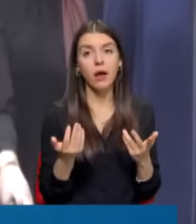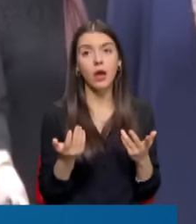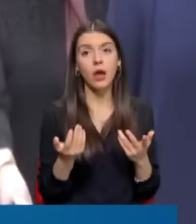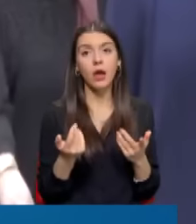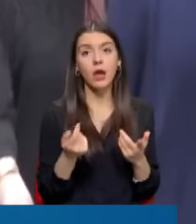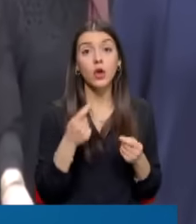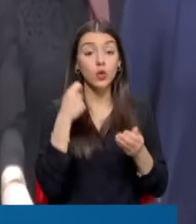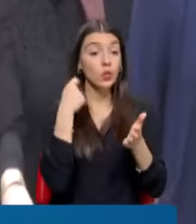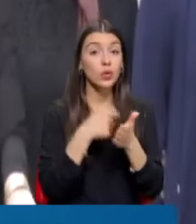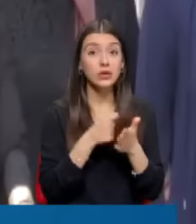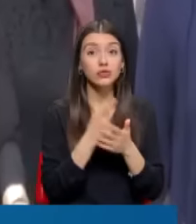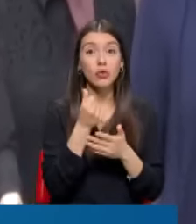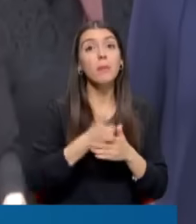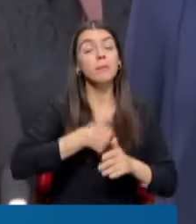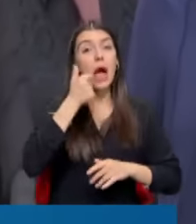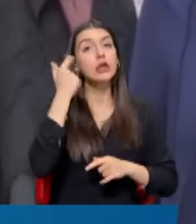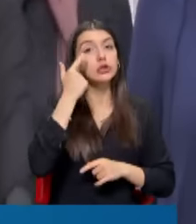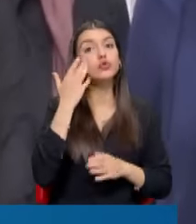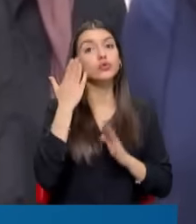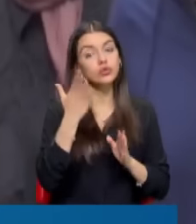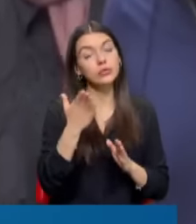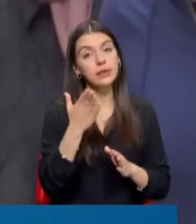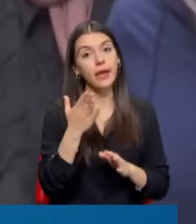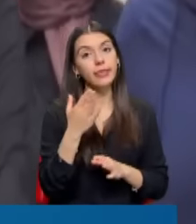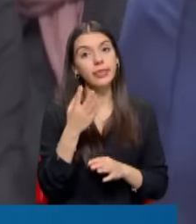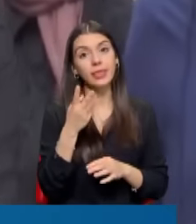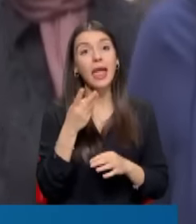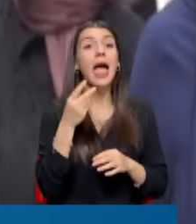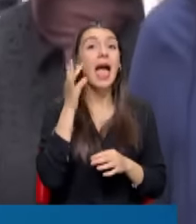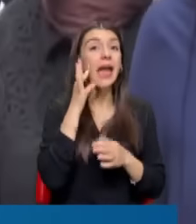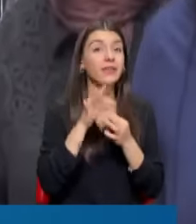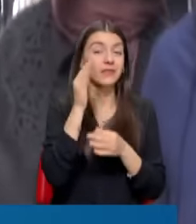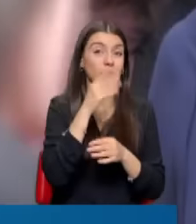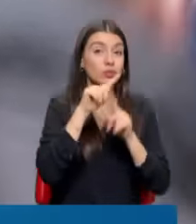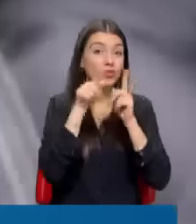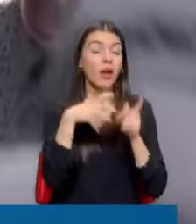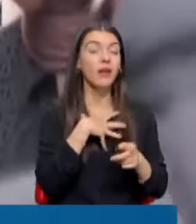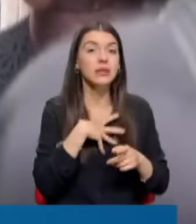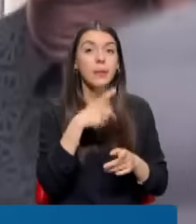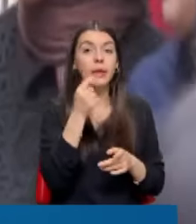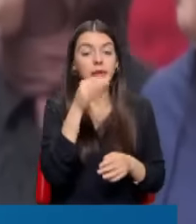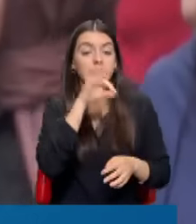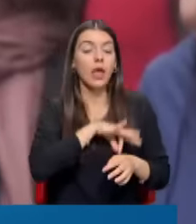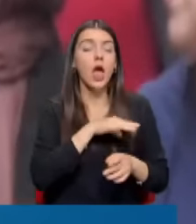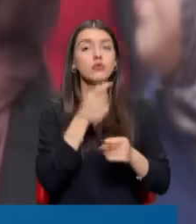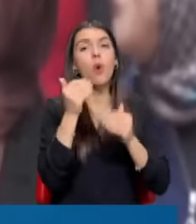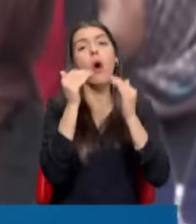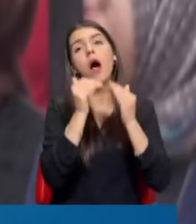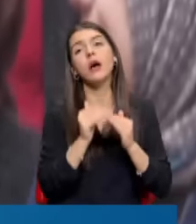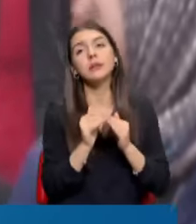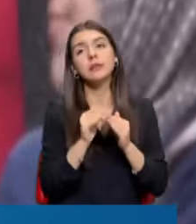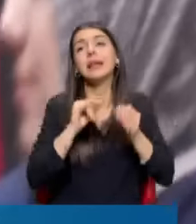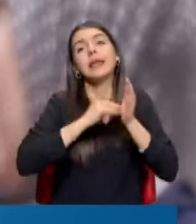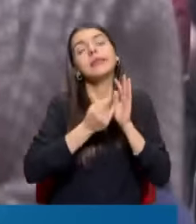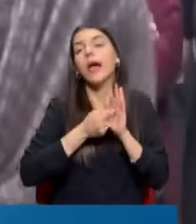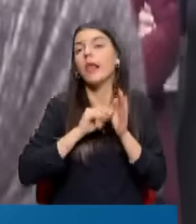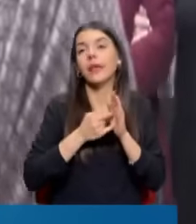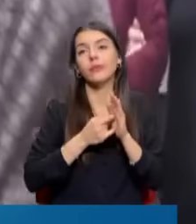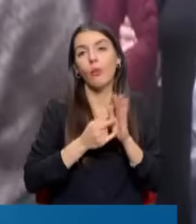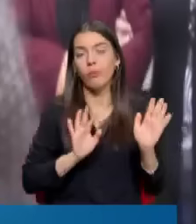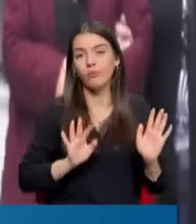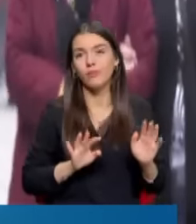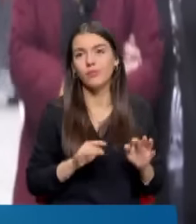ürünün maliyetlerinin yüksek olduğunu düşünürsen esnafın kar marjı çok çok düşük şu gün. Ya ne oluyor? İdam etmeye çalışıyor diye düşünün. Piyasa